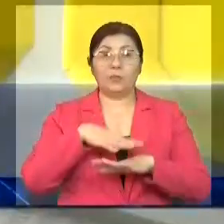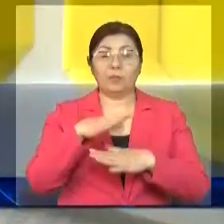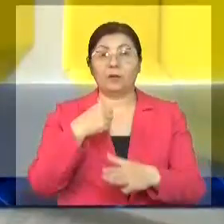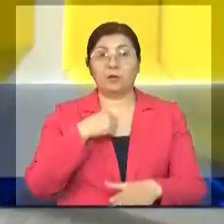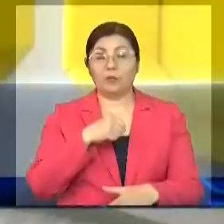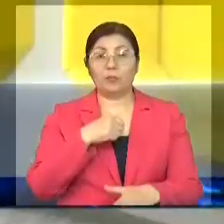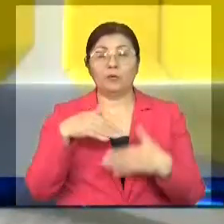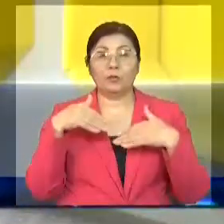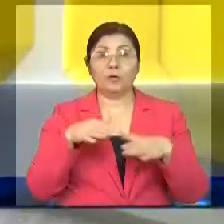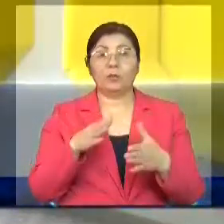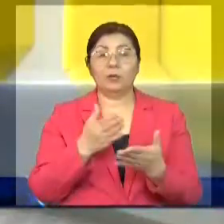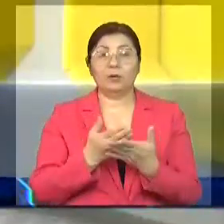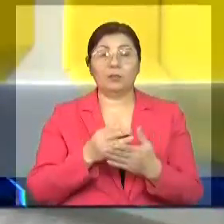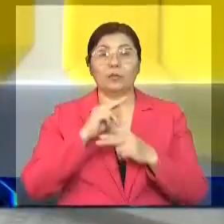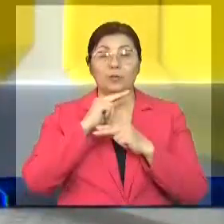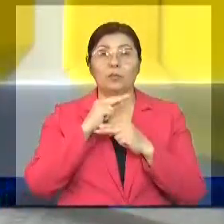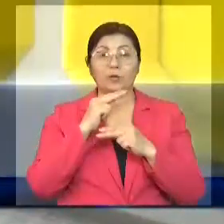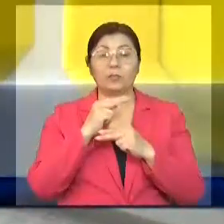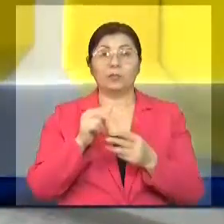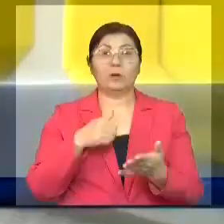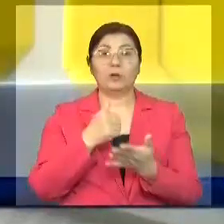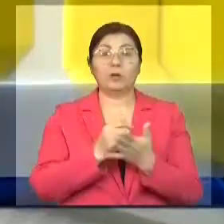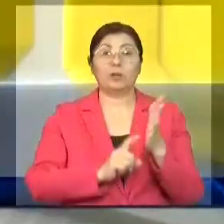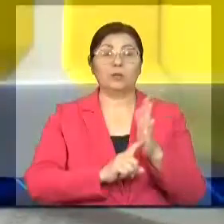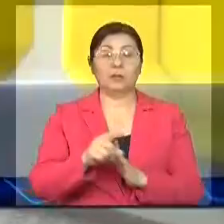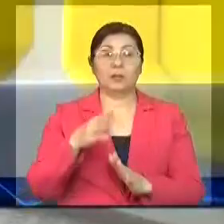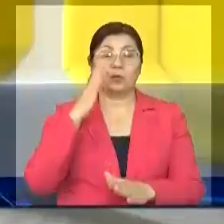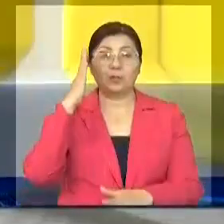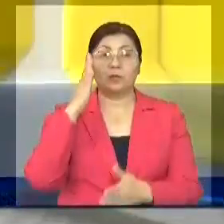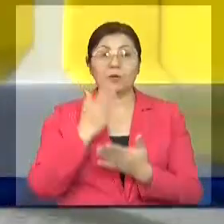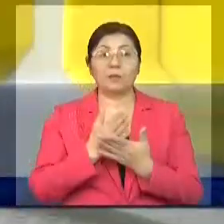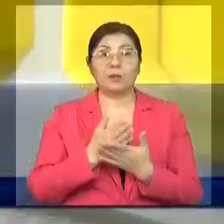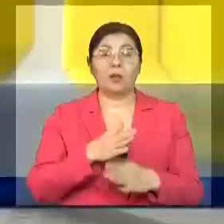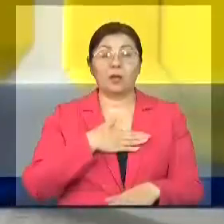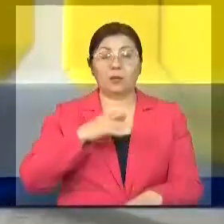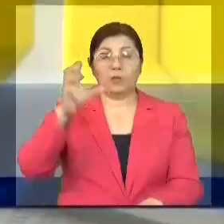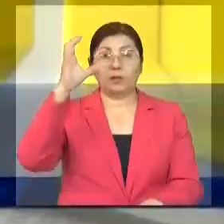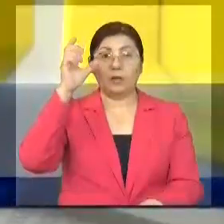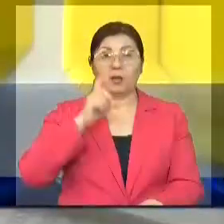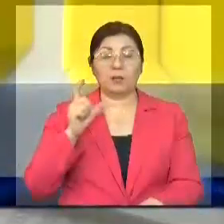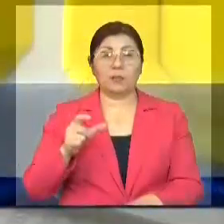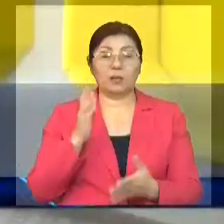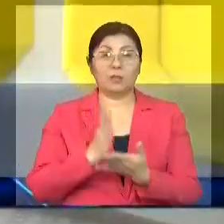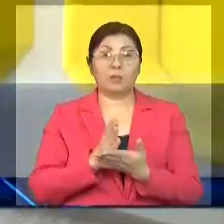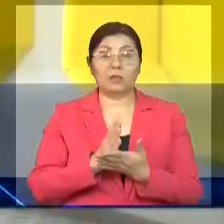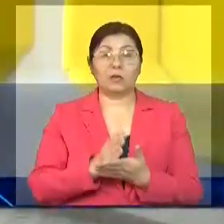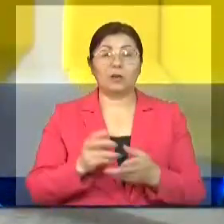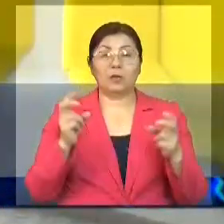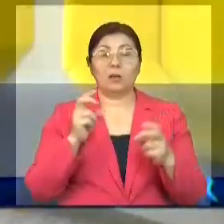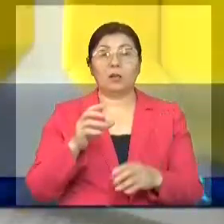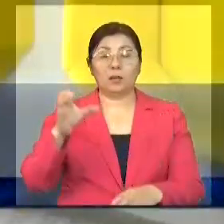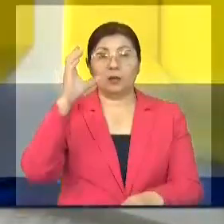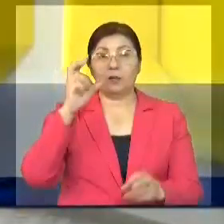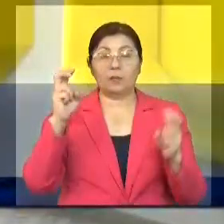өндіруге көңіл бөлініп отқан негізгі бастама деп өзім есептеймін. Мемлекетте біздің ғалымдар бар. Бұл жөнінде бізде мына ғылыми зерттеу институттары